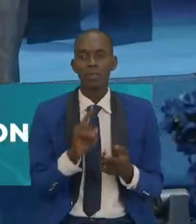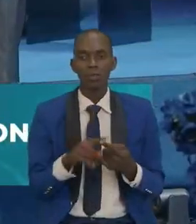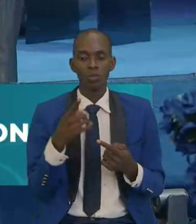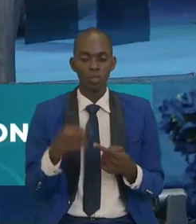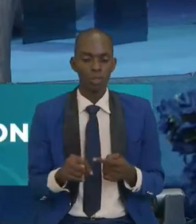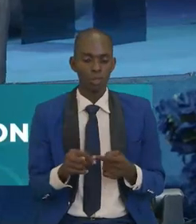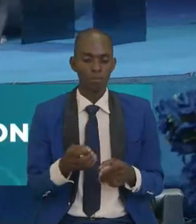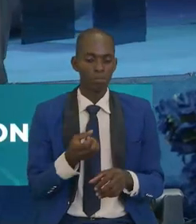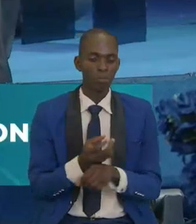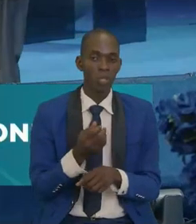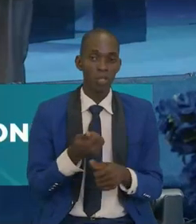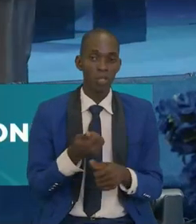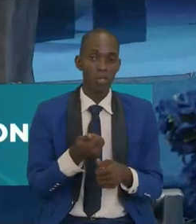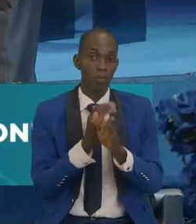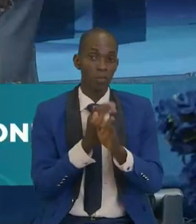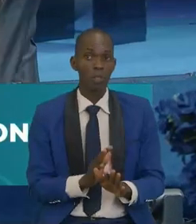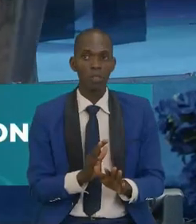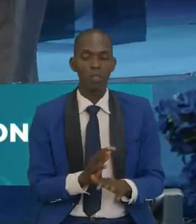Il a dit à ses disciples,